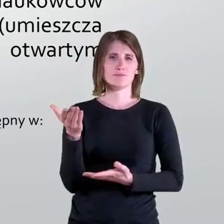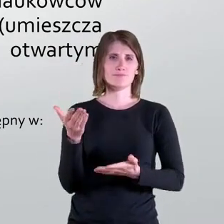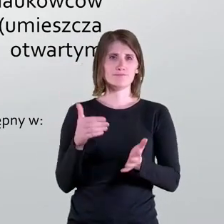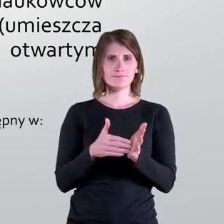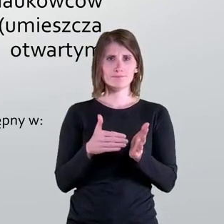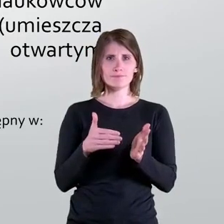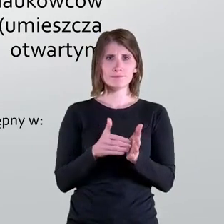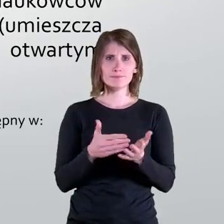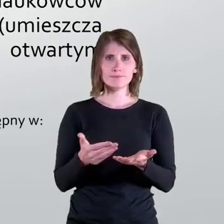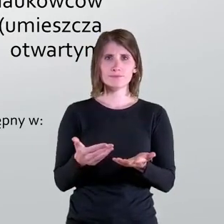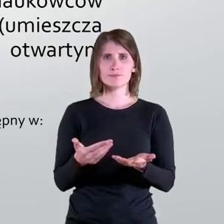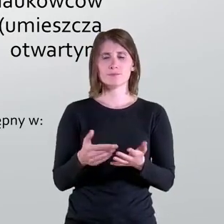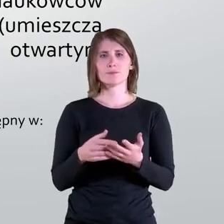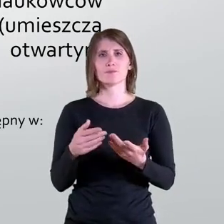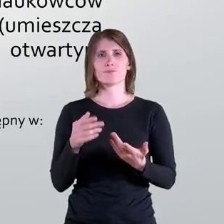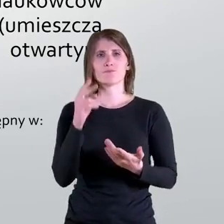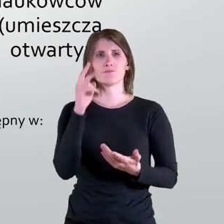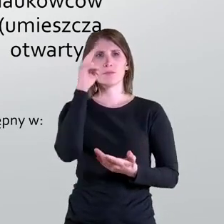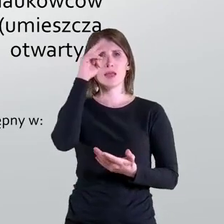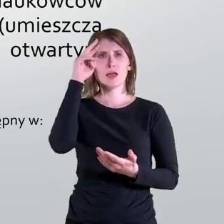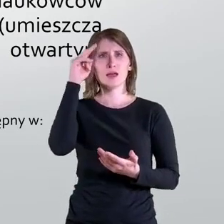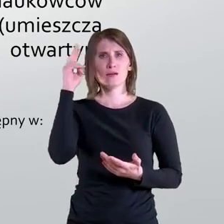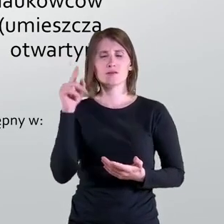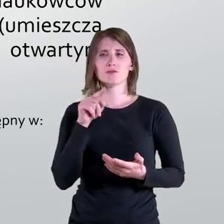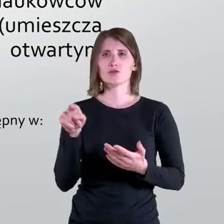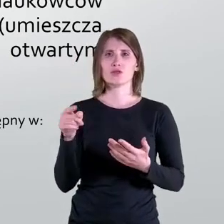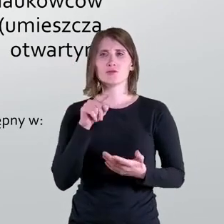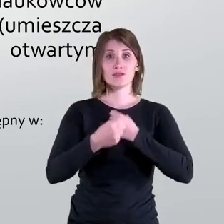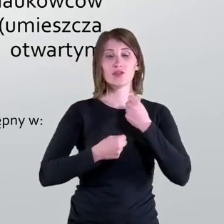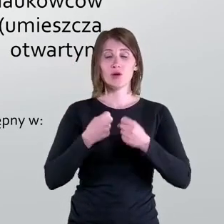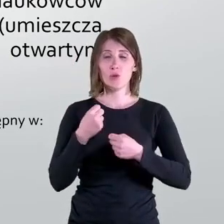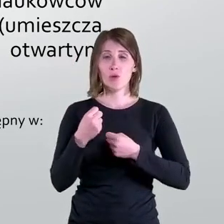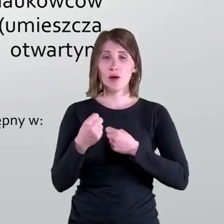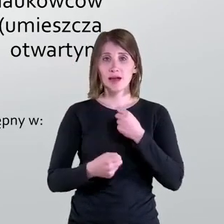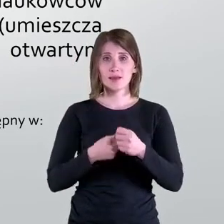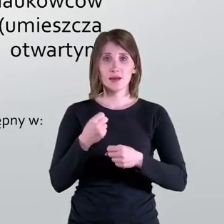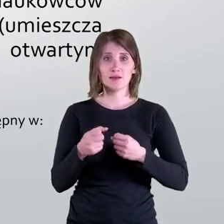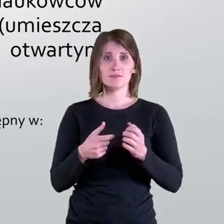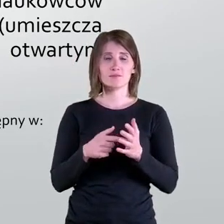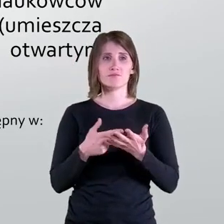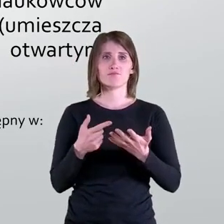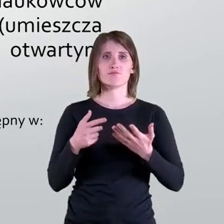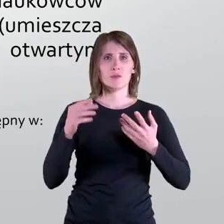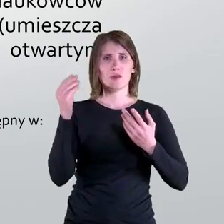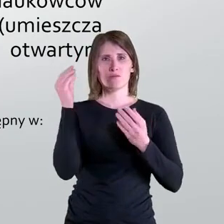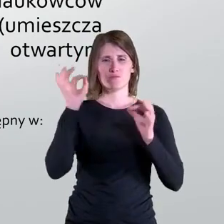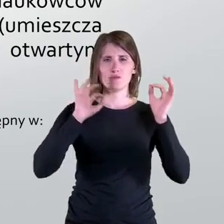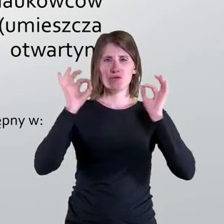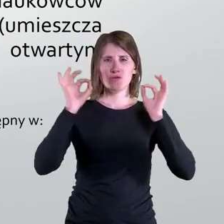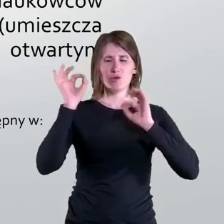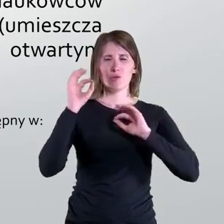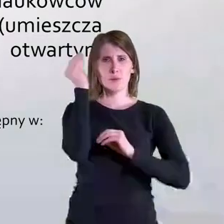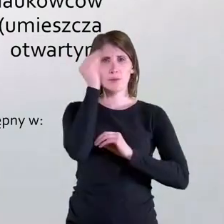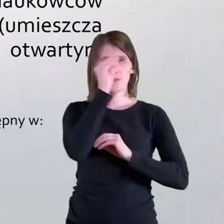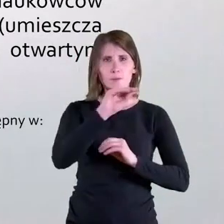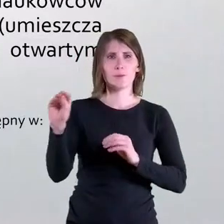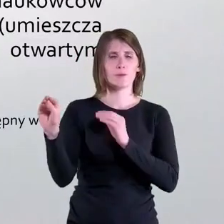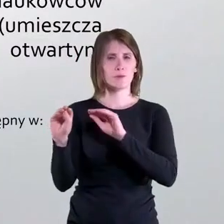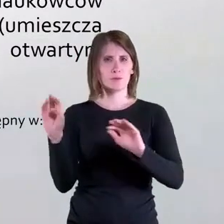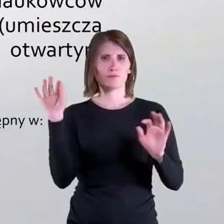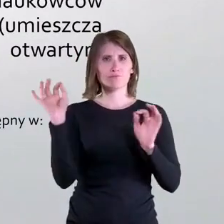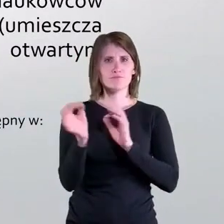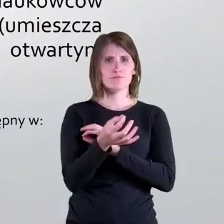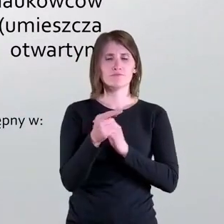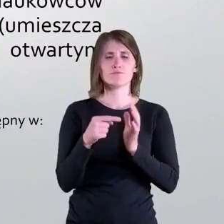interpunkcji i że te działania sprężysty chodzi o informowanie o otwartej nauce ostatnich zakupach